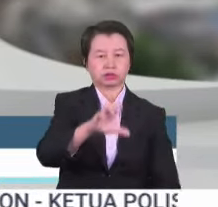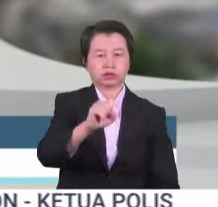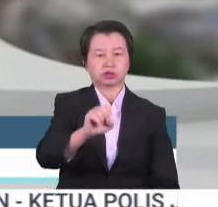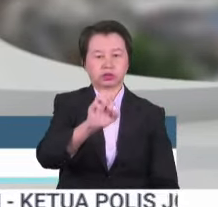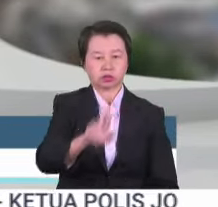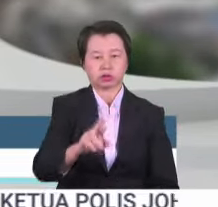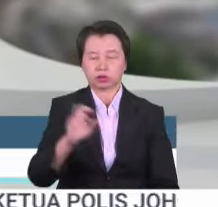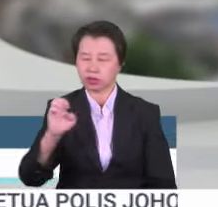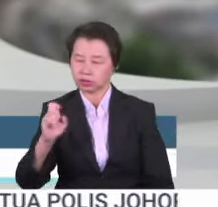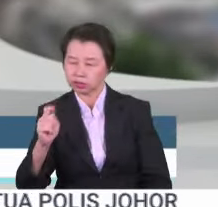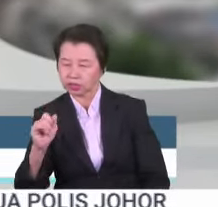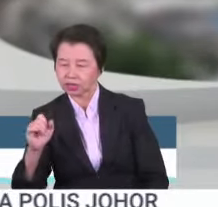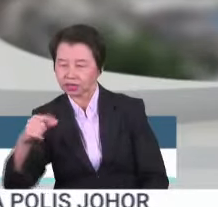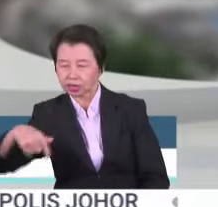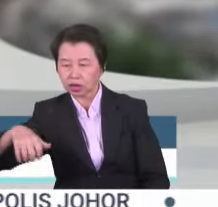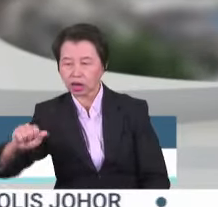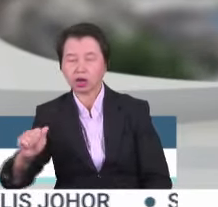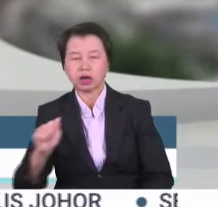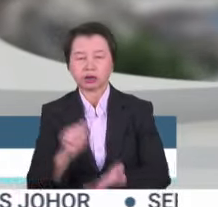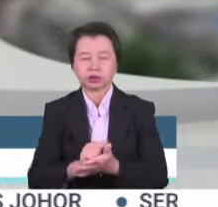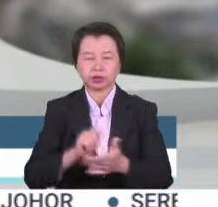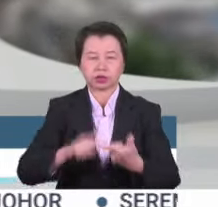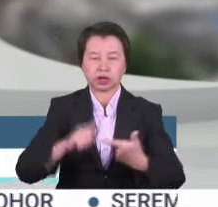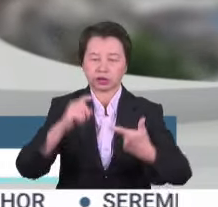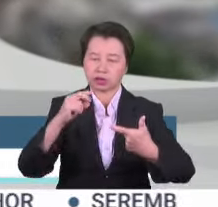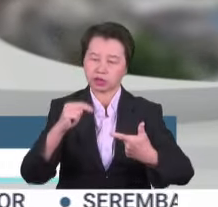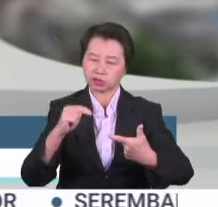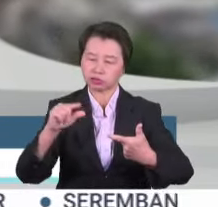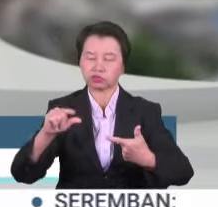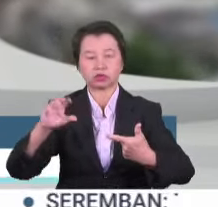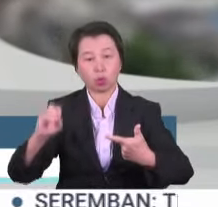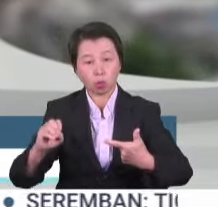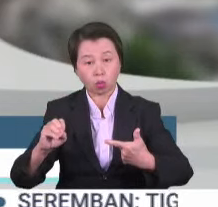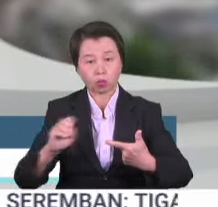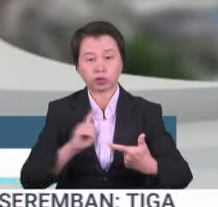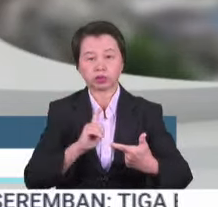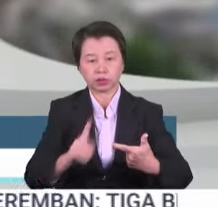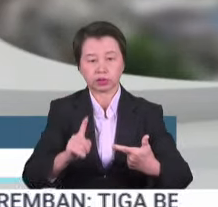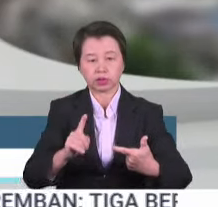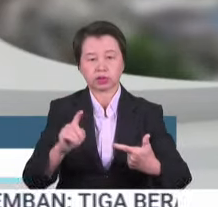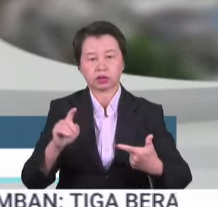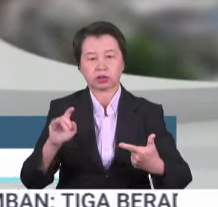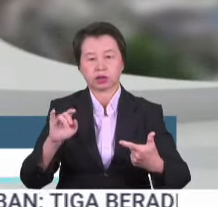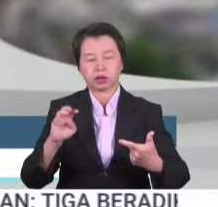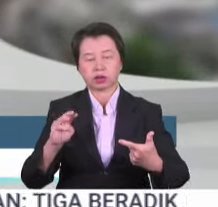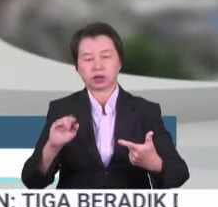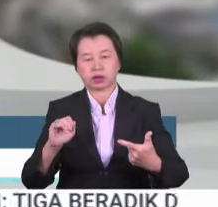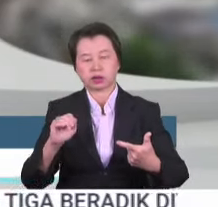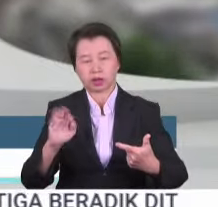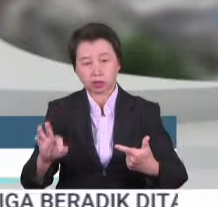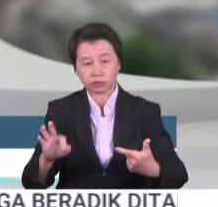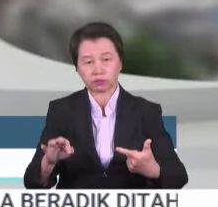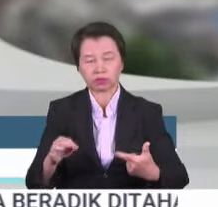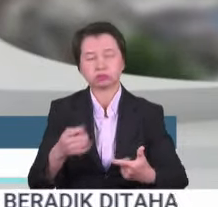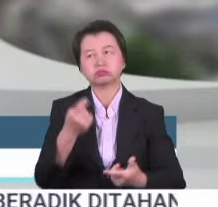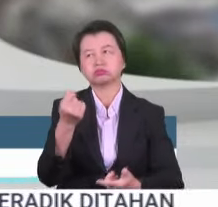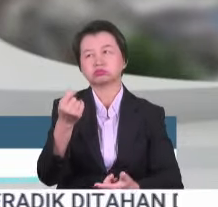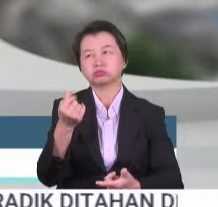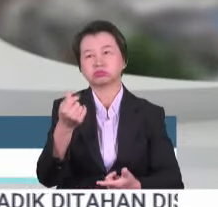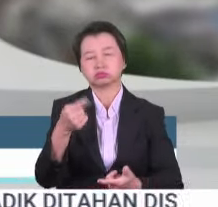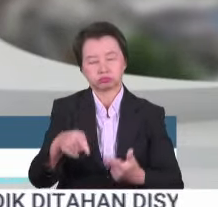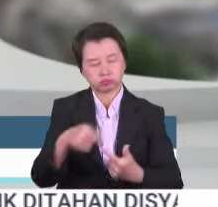etika dengan kerjasama pertubuhan badan bukan kerajaan Islamic aid Malaysia Iam itu menelan kos